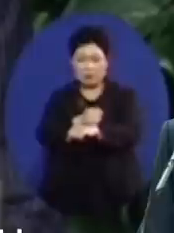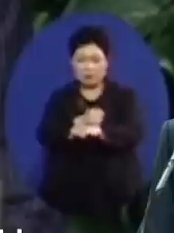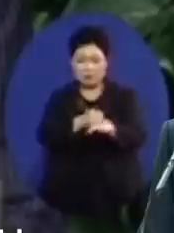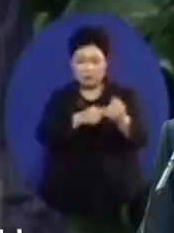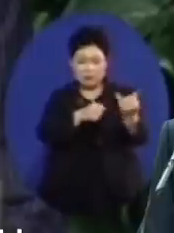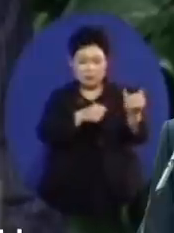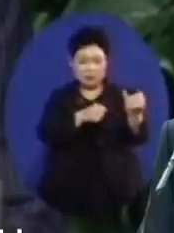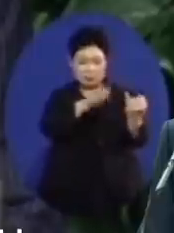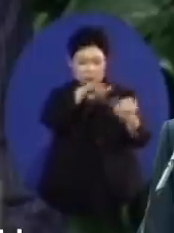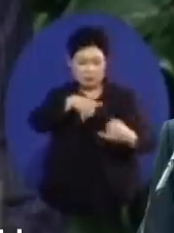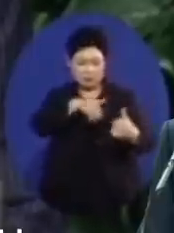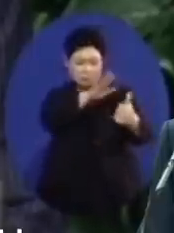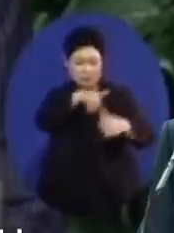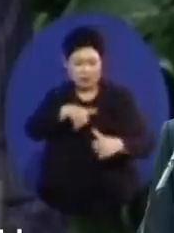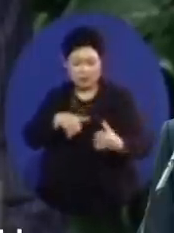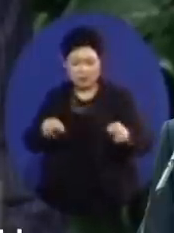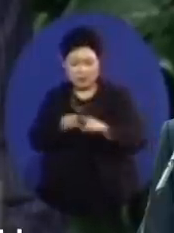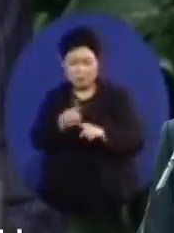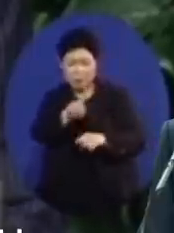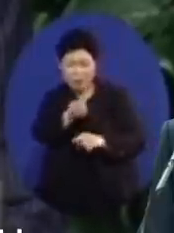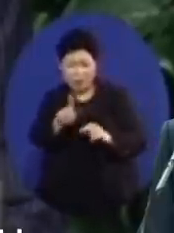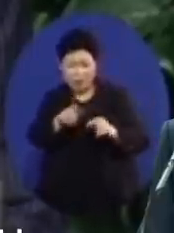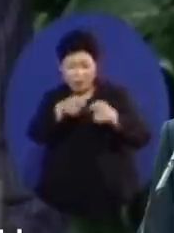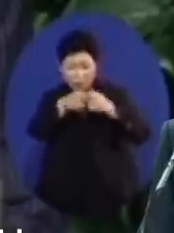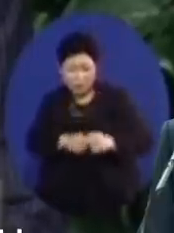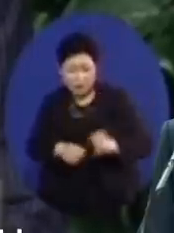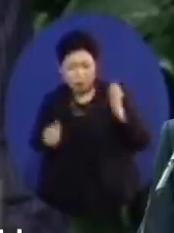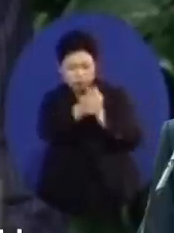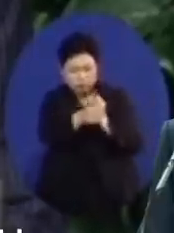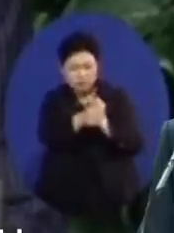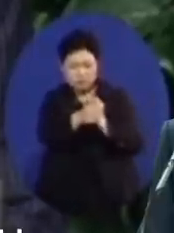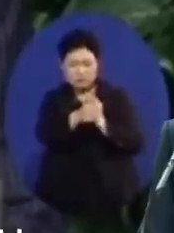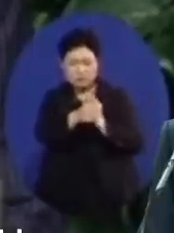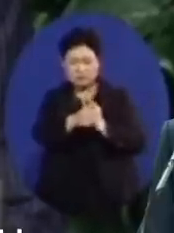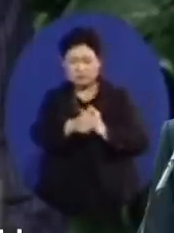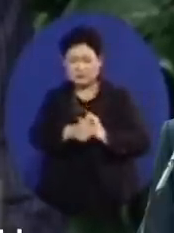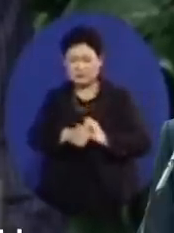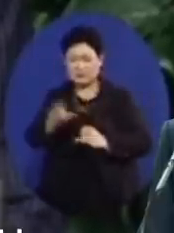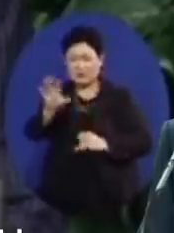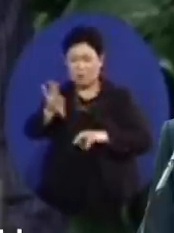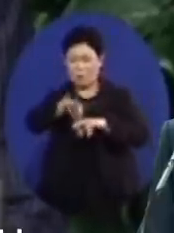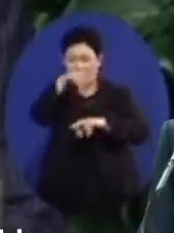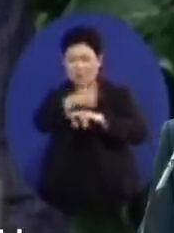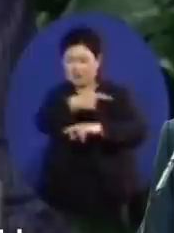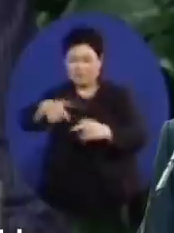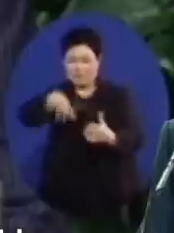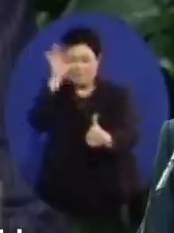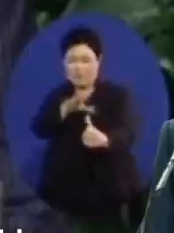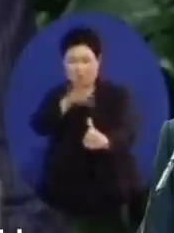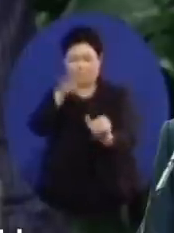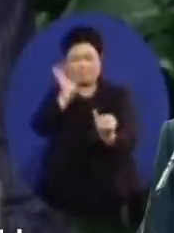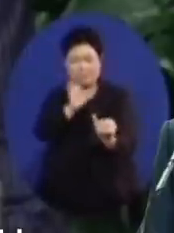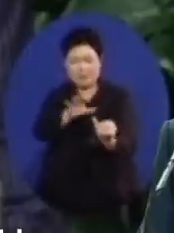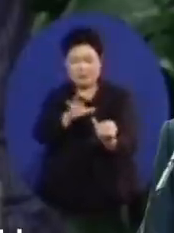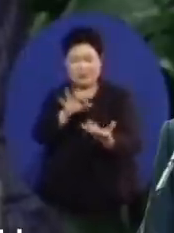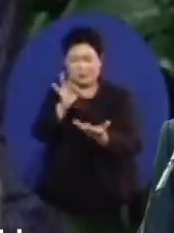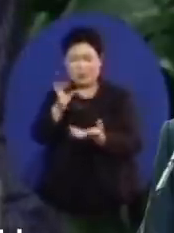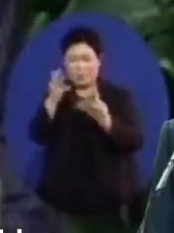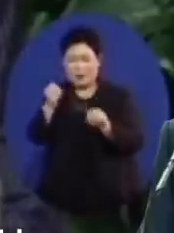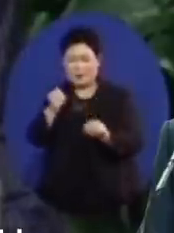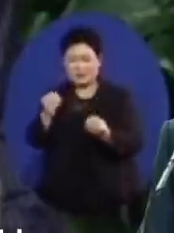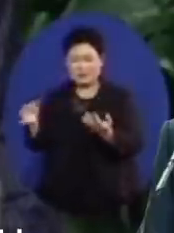자초지정을 물으니까 부부거든. 부부, 형제가 아니고. 크게 꾸짖고 그들에게 많은 물질을 주어가지고서